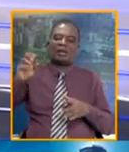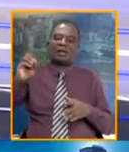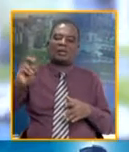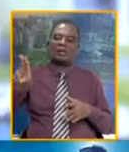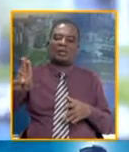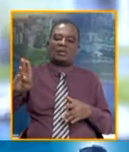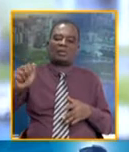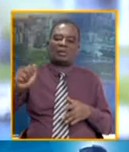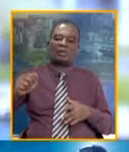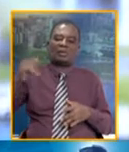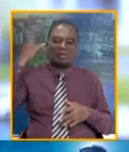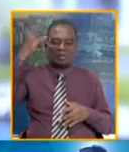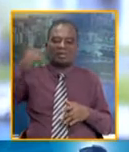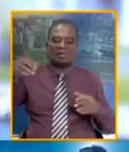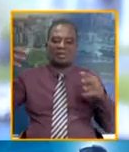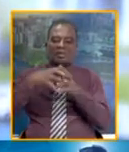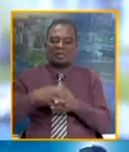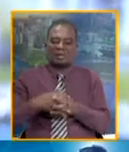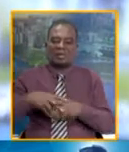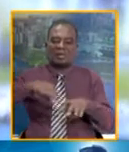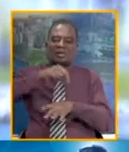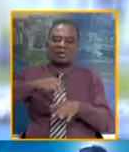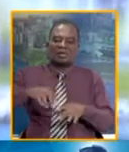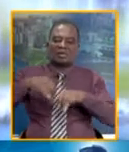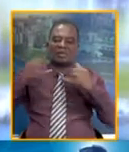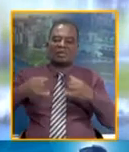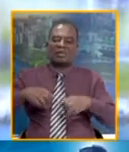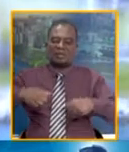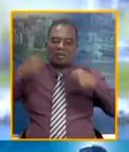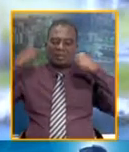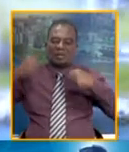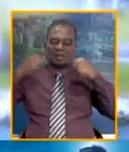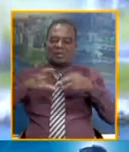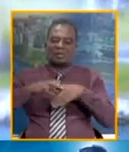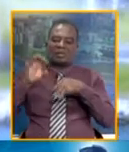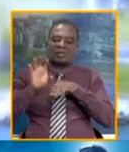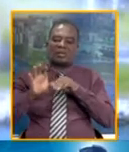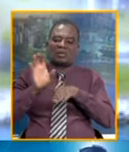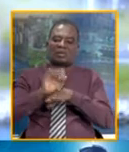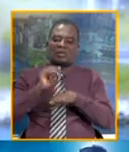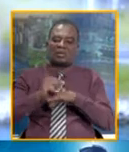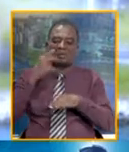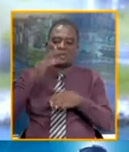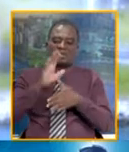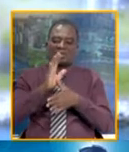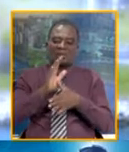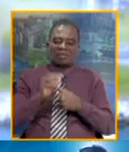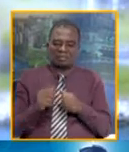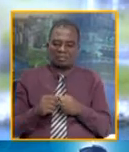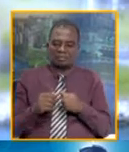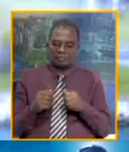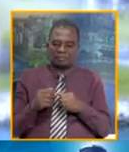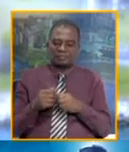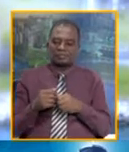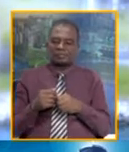pays. Une initiative de l'Union nationale de la presse sportive de Côte d'Ivoire. Le point, Benson Aka du